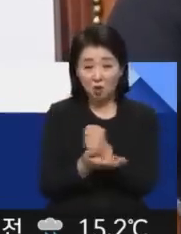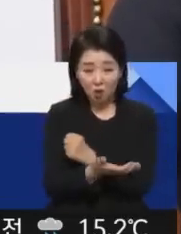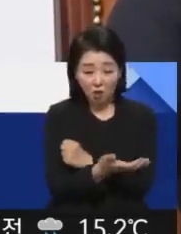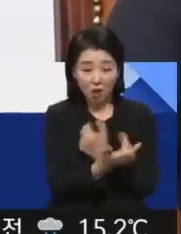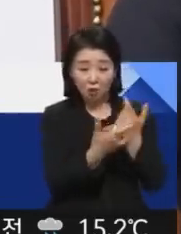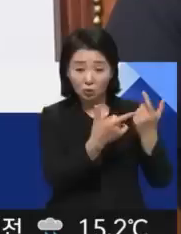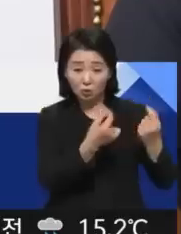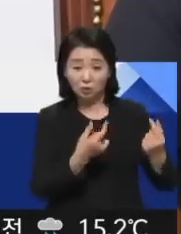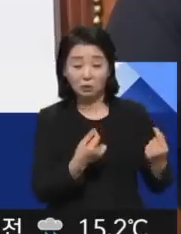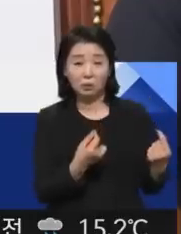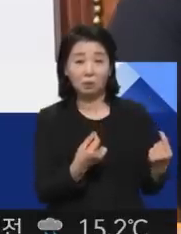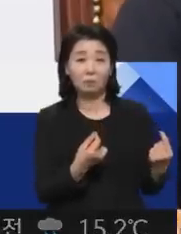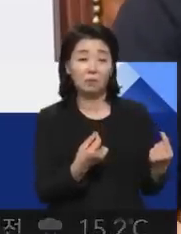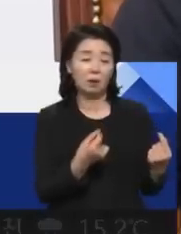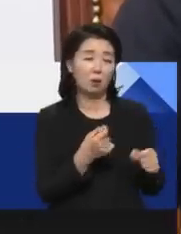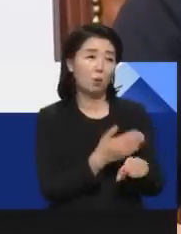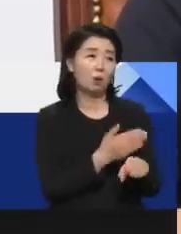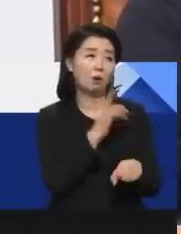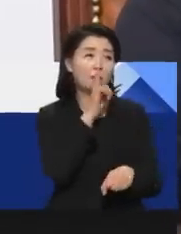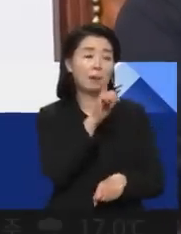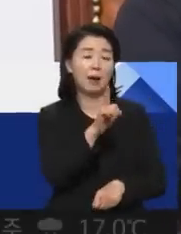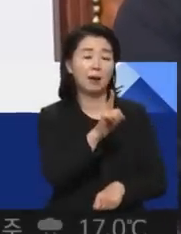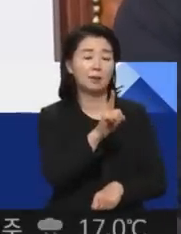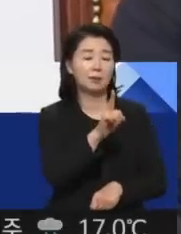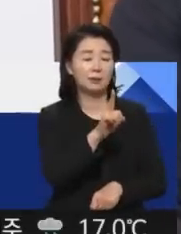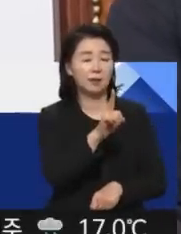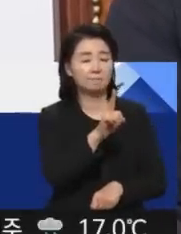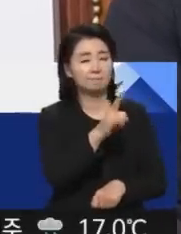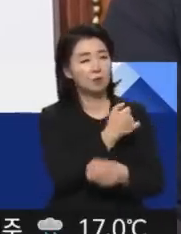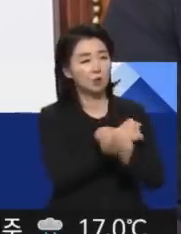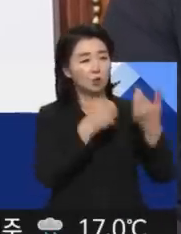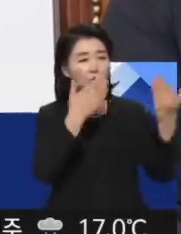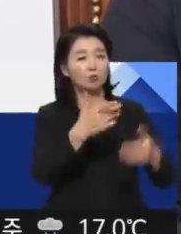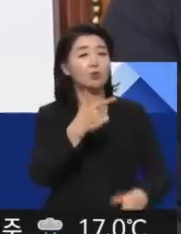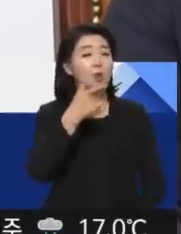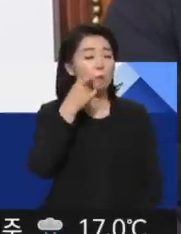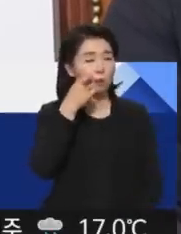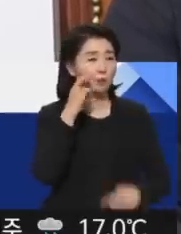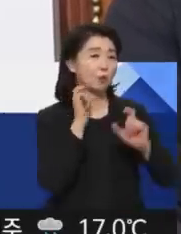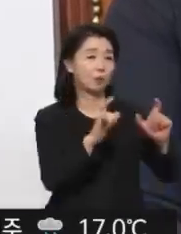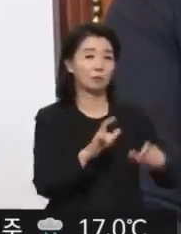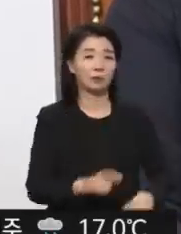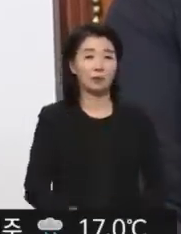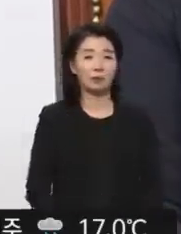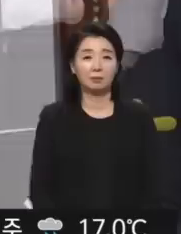끼치는 것처럼 왜곡하는 발언을 더 이상 용납하지 않겠다고 강력하게 경고합니다.